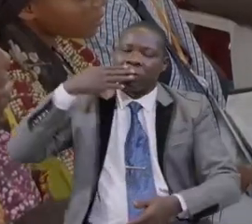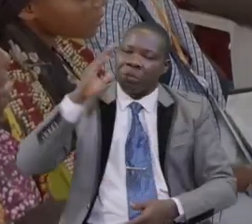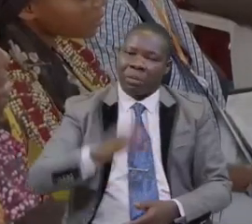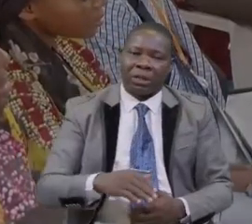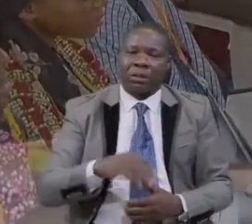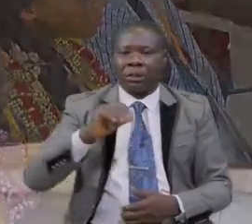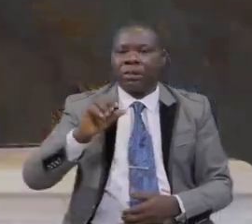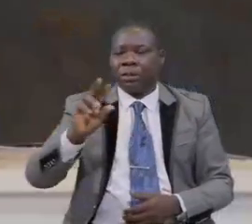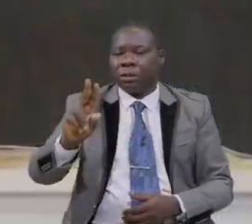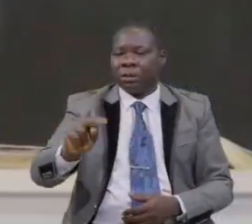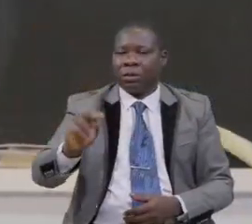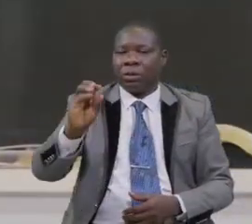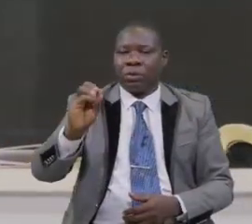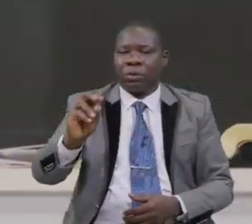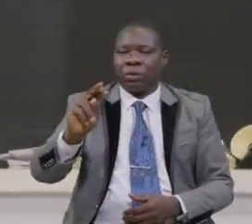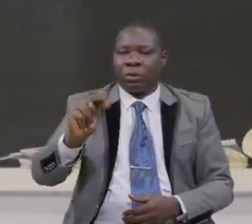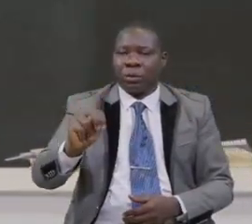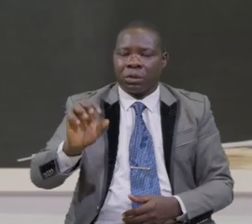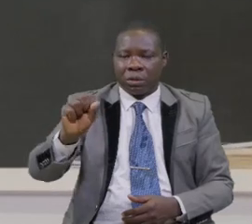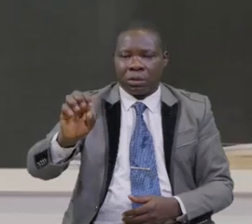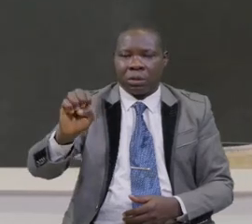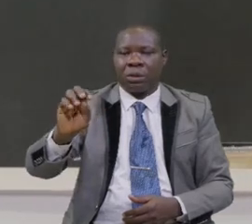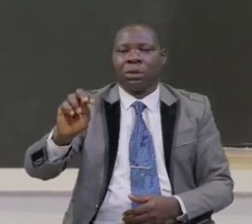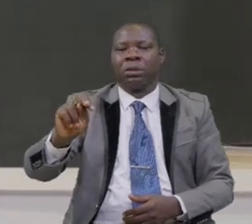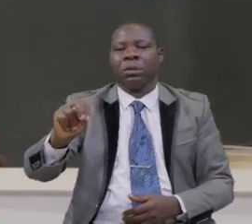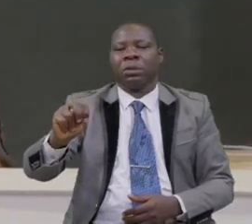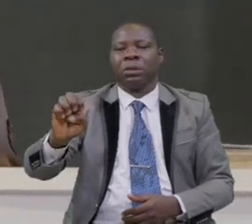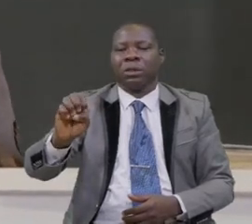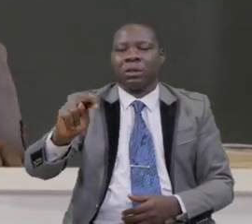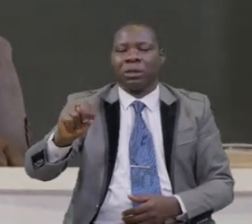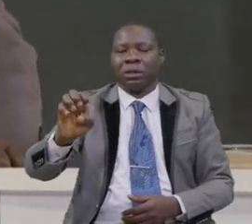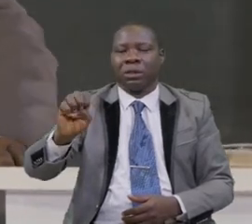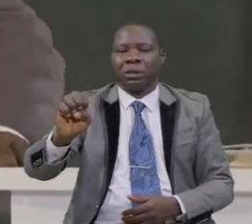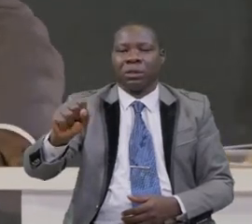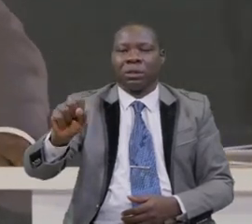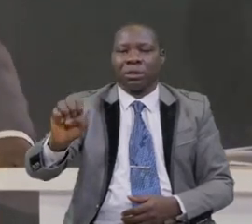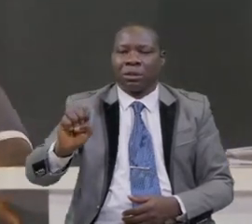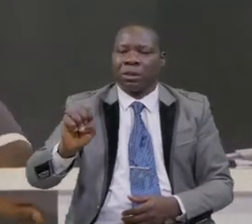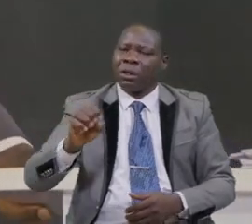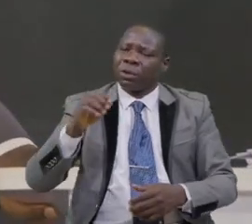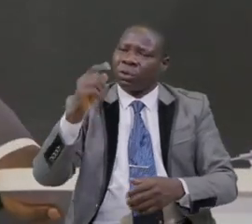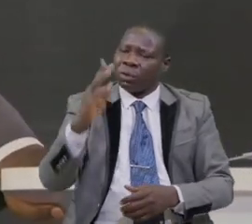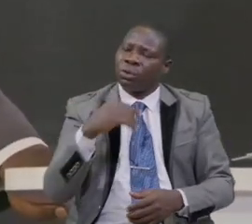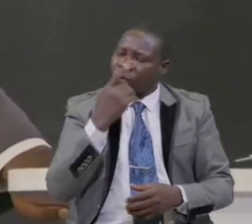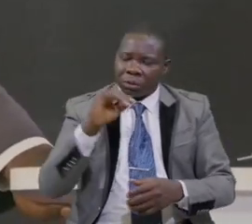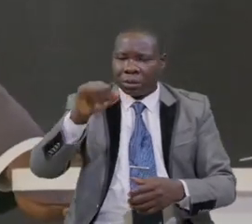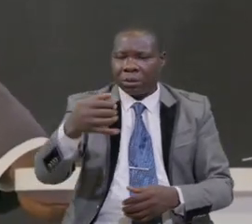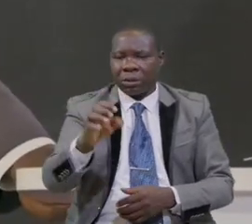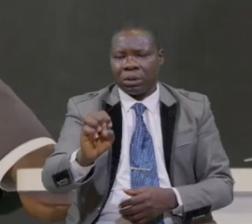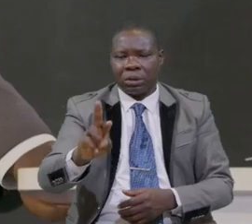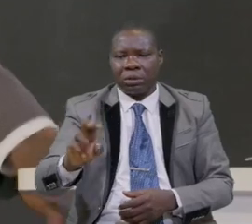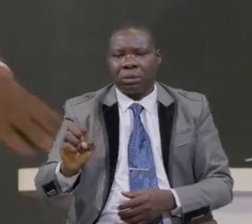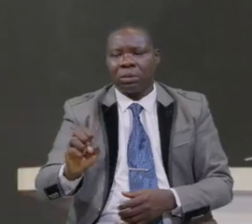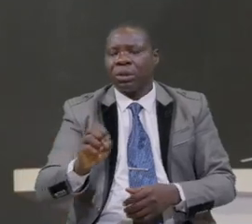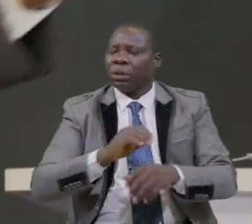Dieu a dit à Jérémie, ne les crains point. Ils vont dire ce qu'ils veulent dire. Ils feront ce qu'ils